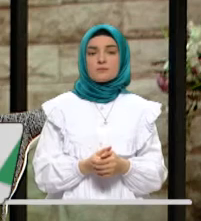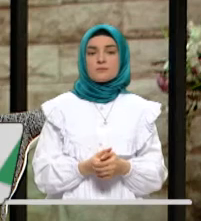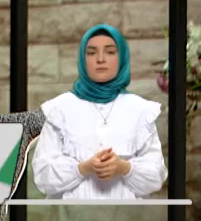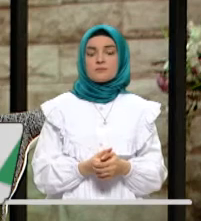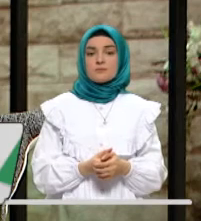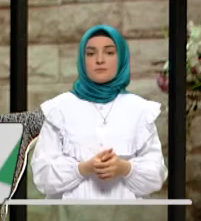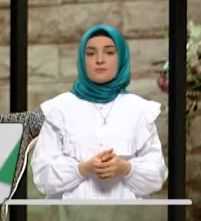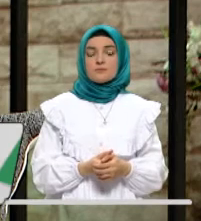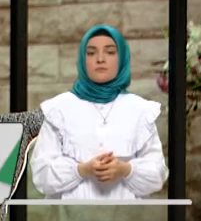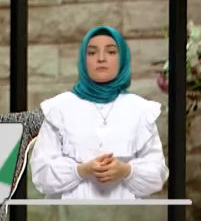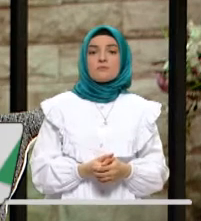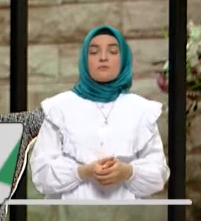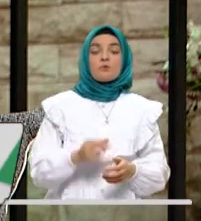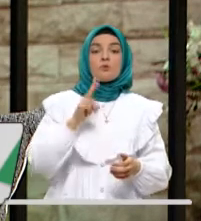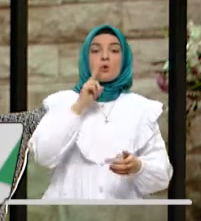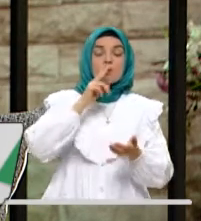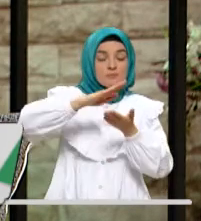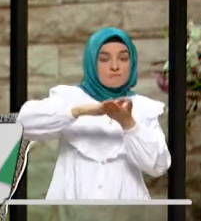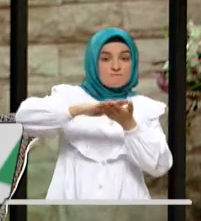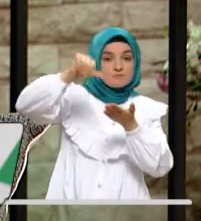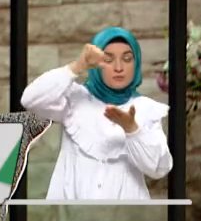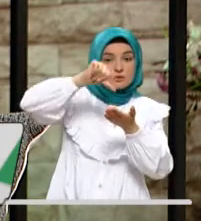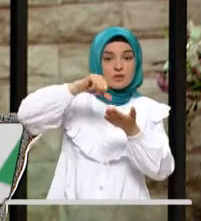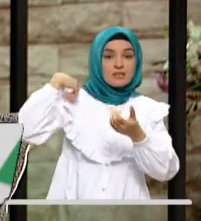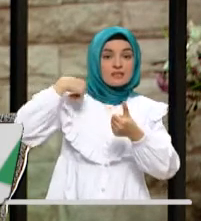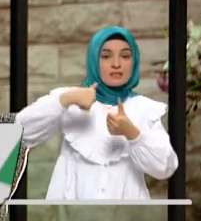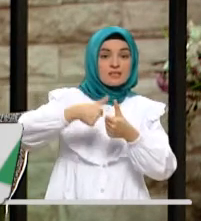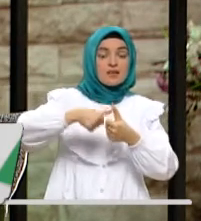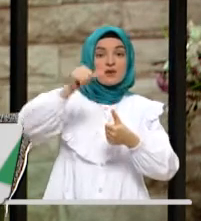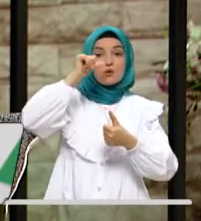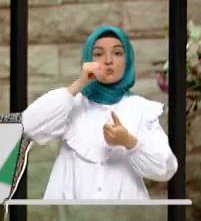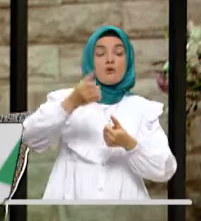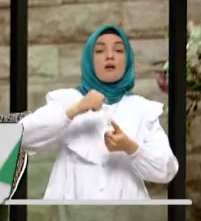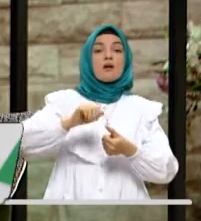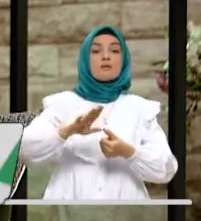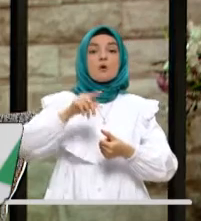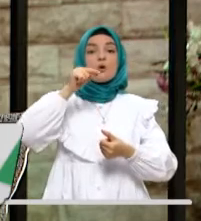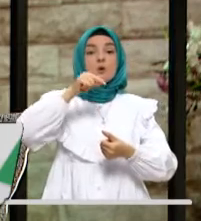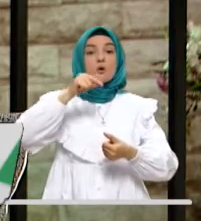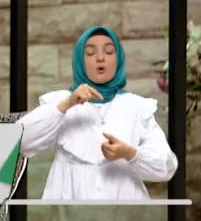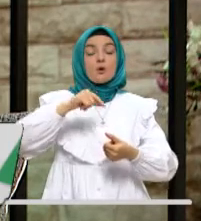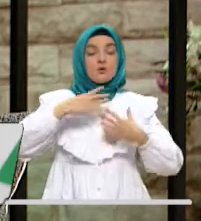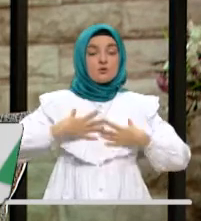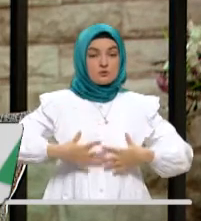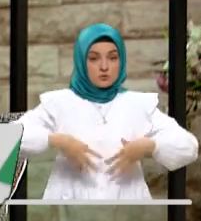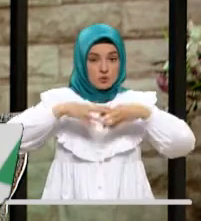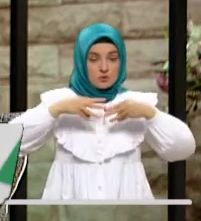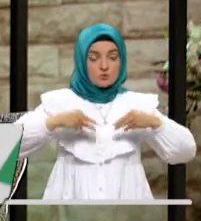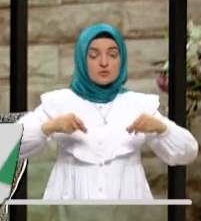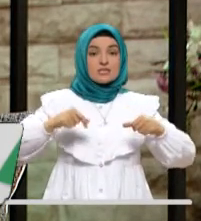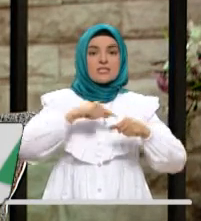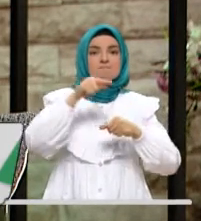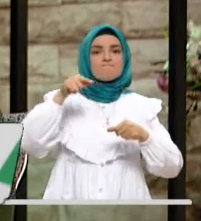O da aynı şekilde son durulama suyundan sonra tekrar makine su almıyor. Hı hı. O yumuşatıcı sizin kıyafetinizin üzerinde